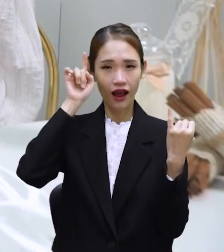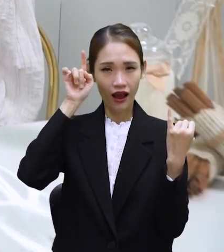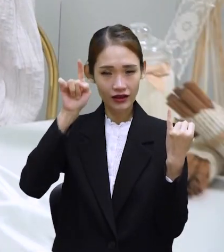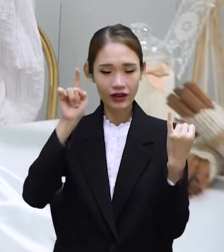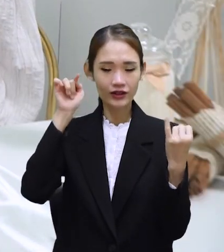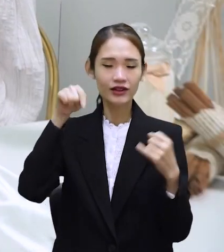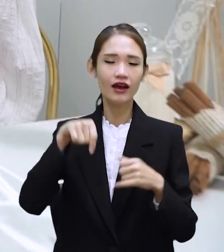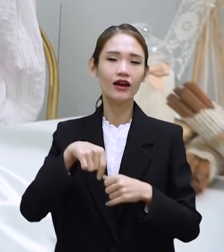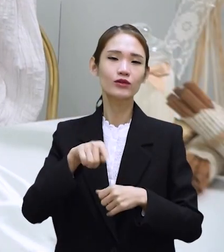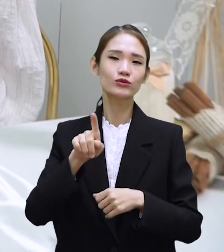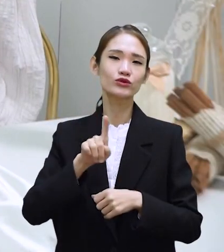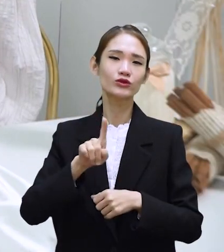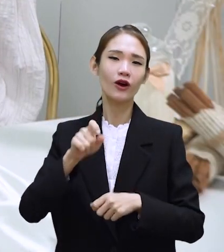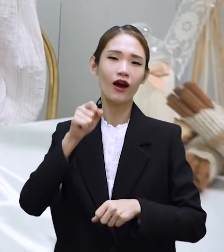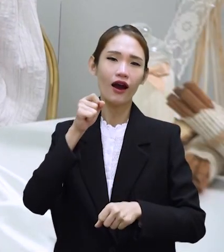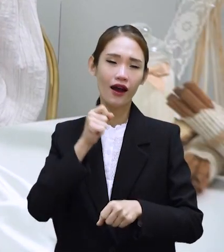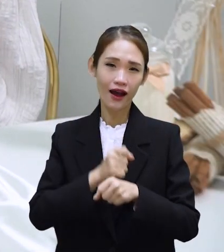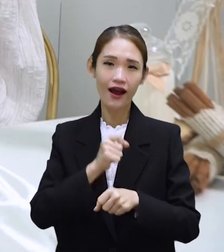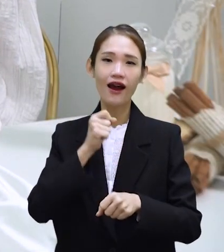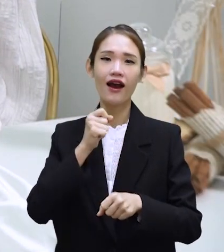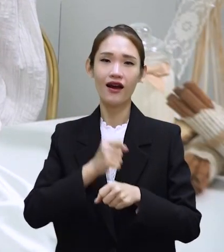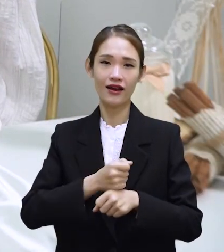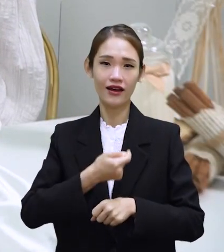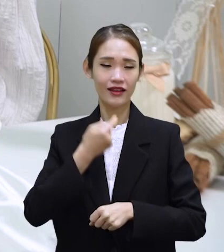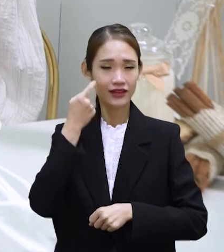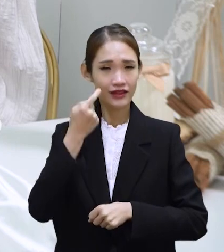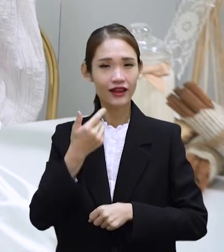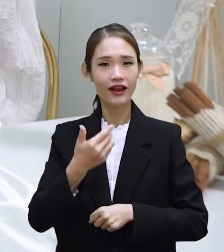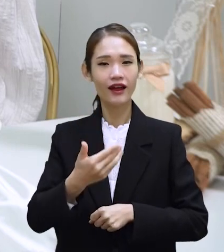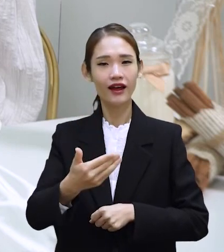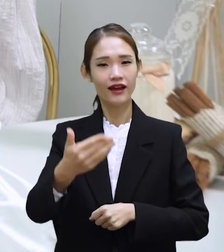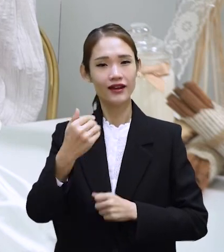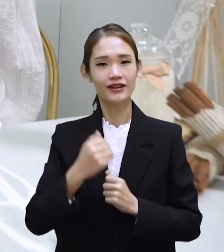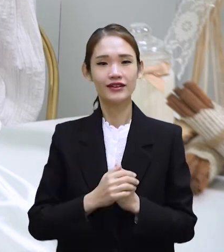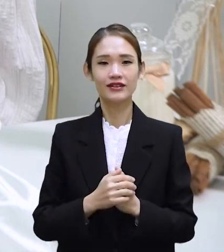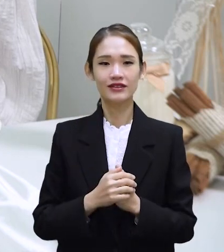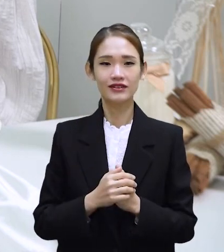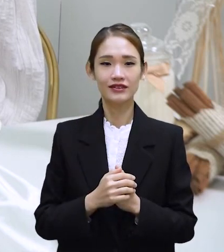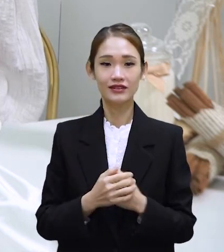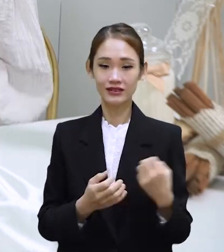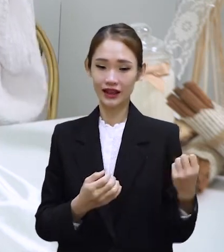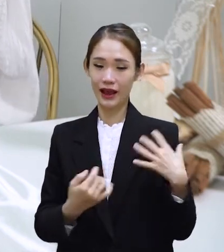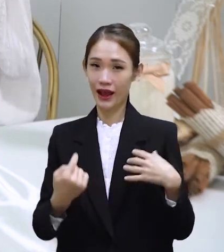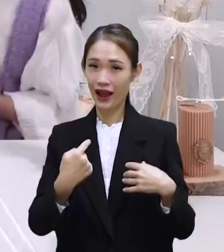짜증을 내어서 뭐 다 않아